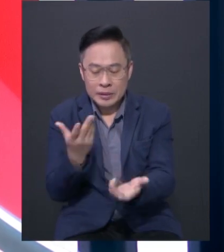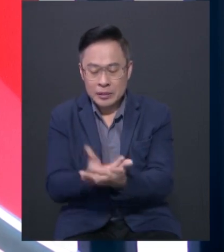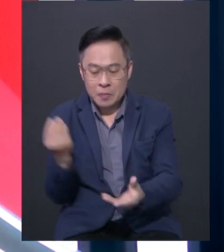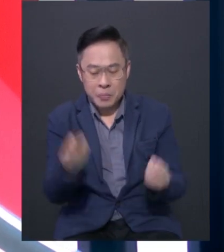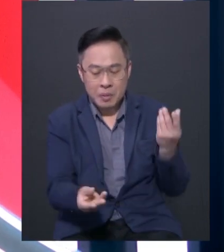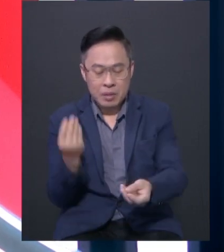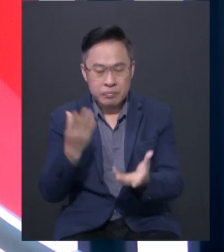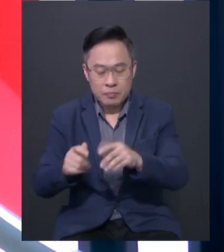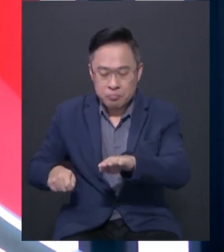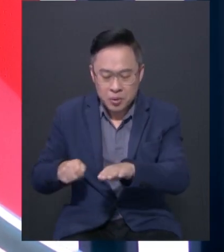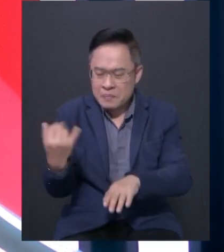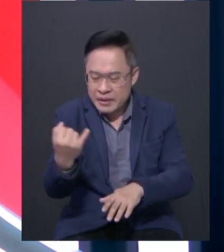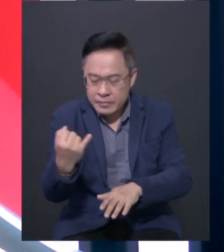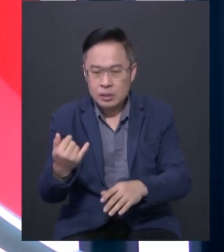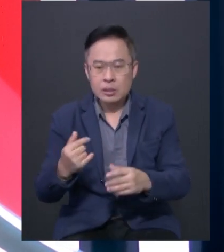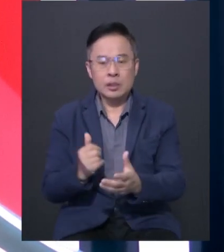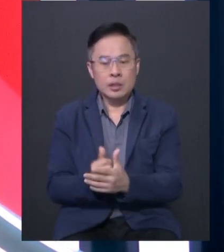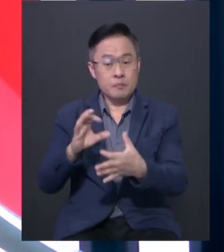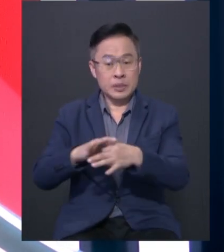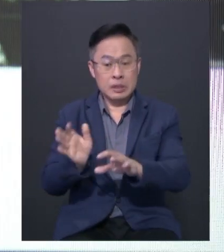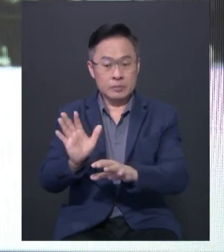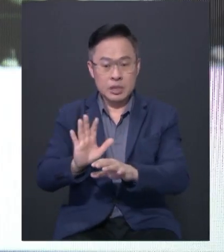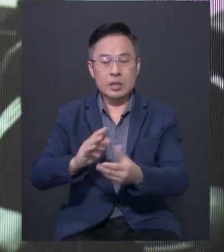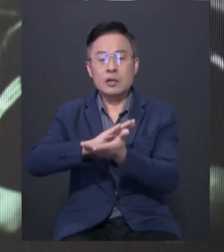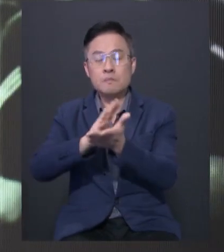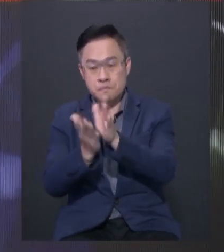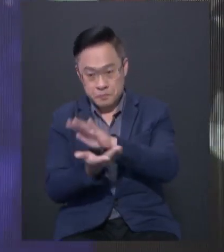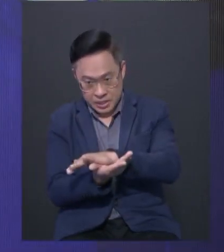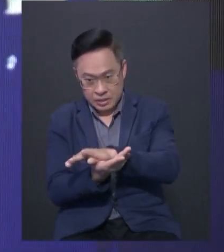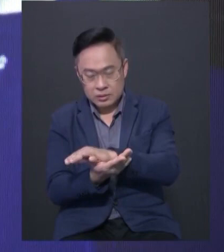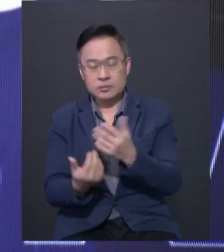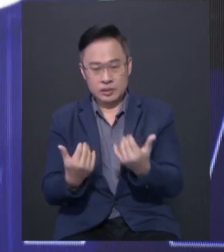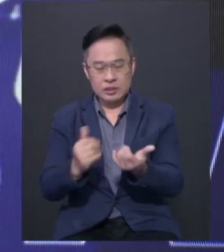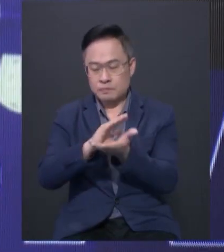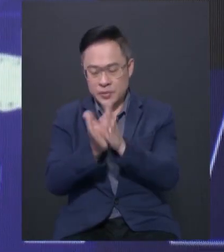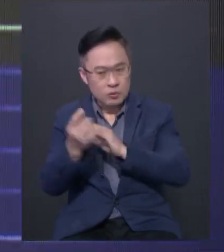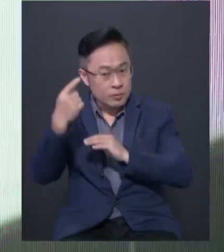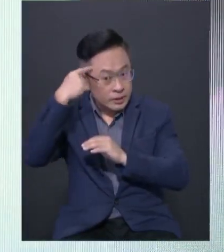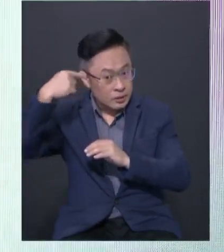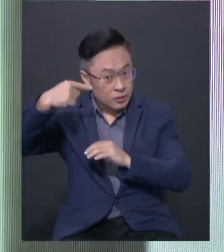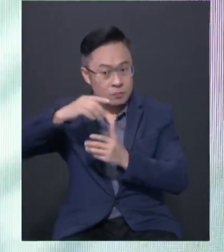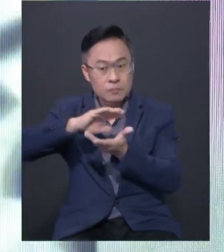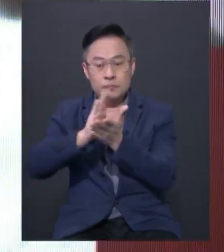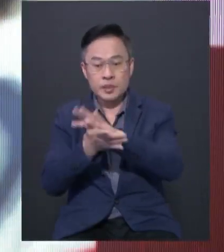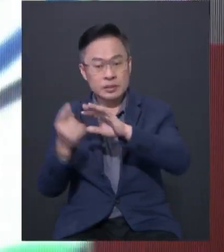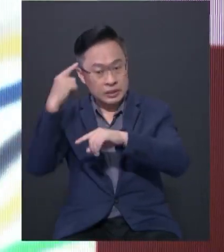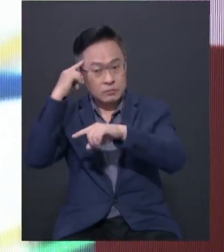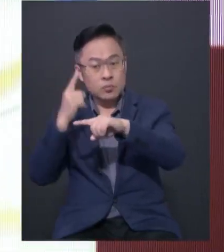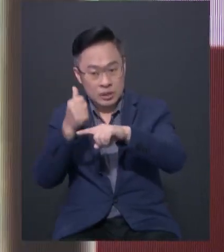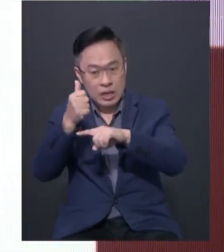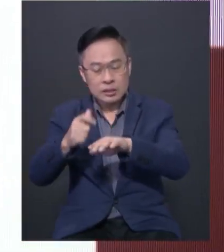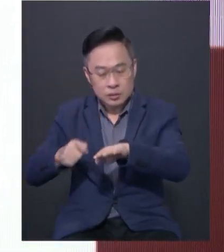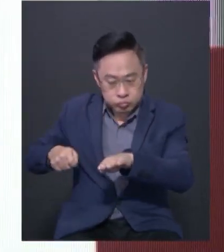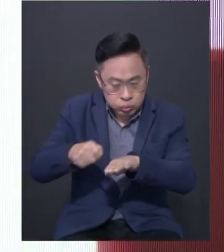สุมอะไรกันในแบบโต๊ะสนุก คือเด็กผู้ชายไม่ควรเด็กผู้หญิงนี่ยิ่งห่างไปใหญ่เลยน ะ แต่ตอนนี้เนี่ยอย่างน้องพลอยนี่ก็อายุ